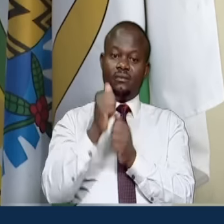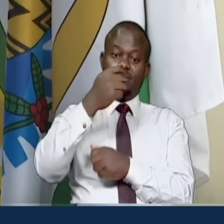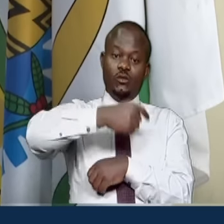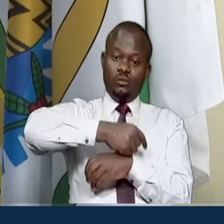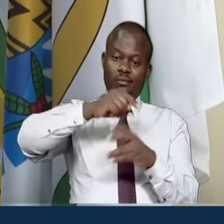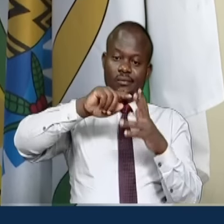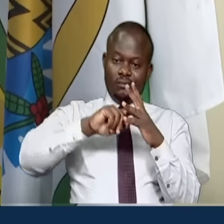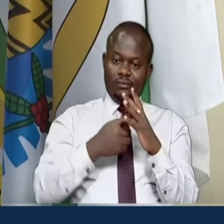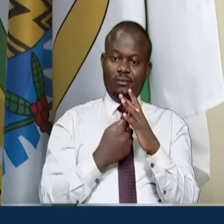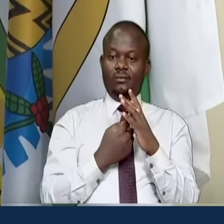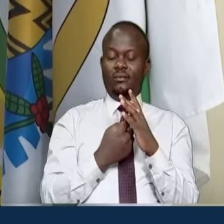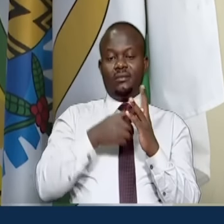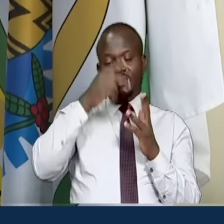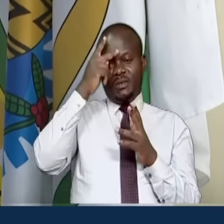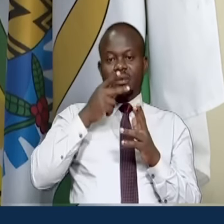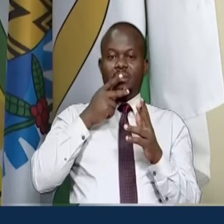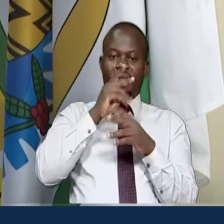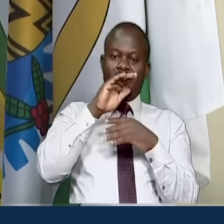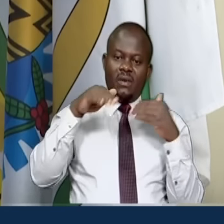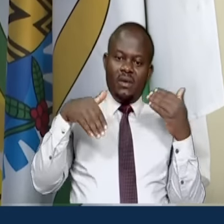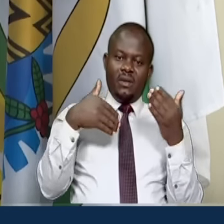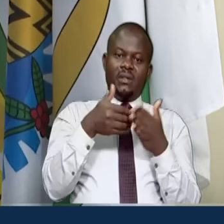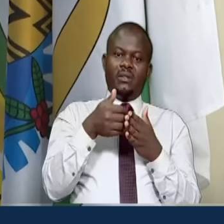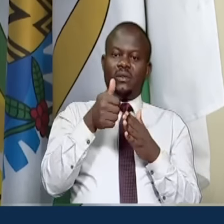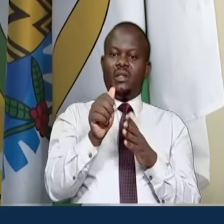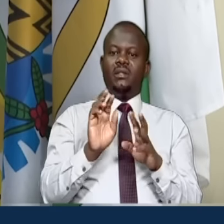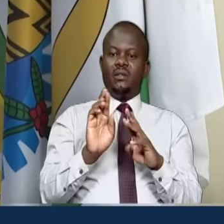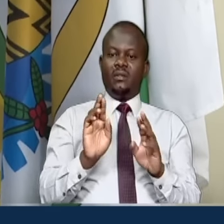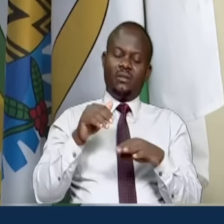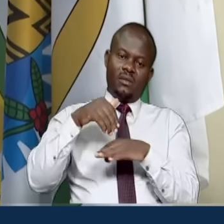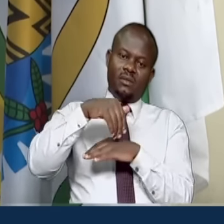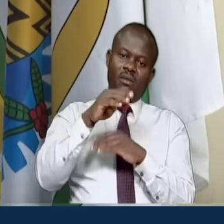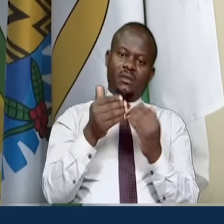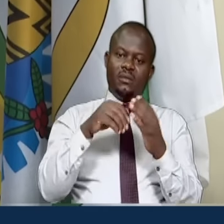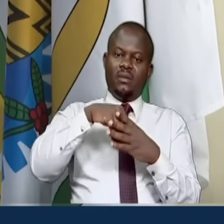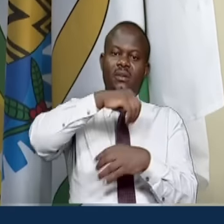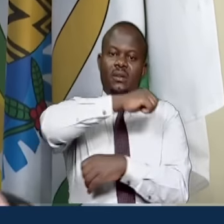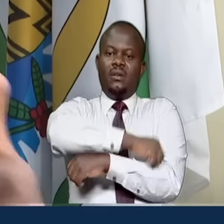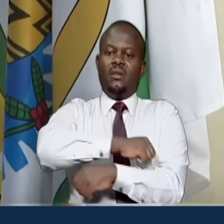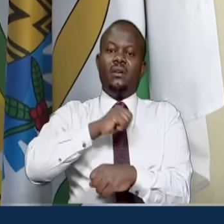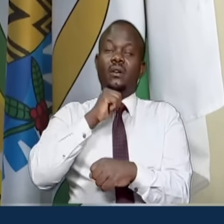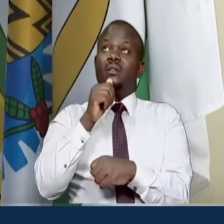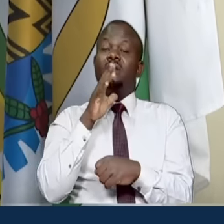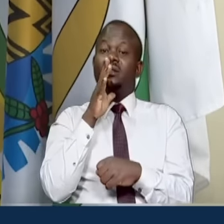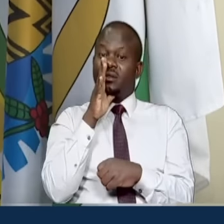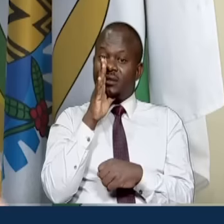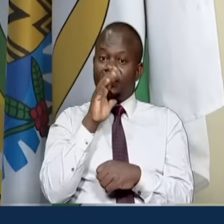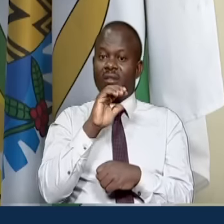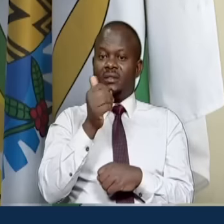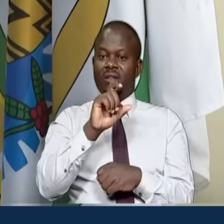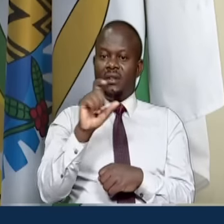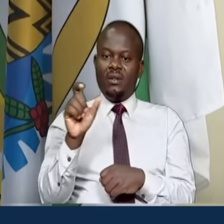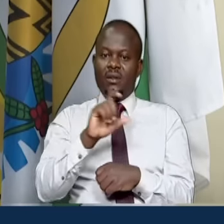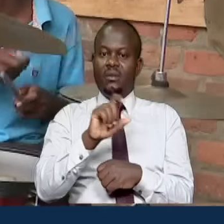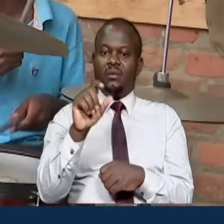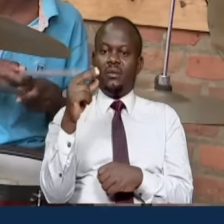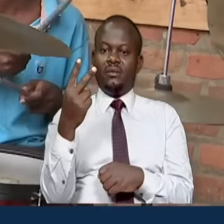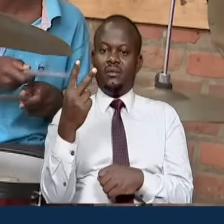gutangira umubyeyi wese azaba yiteguye kohereza umwana ku ishuri adategereje ikindi cyumweru, ibyumweru